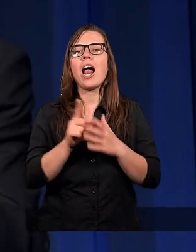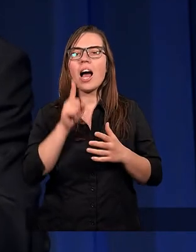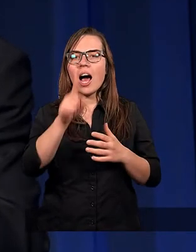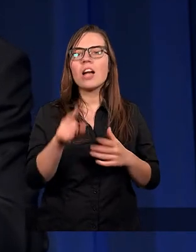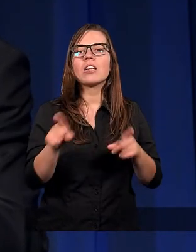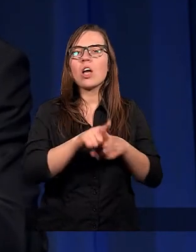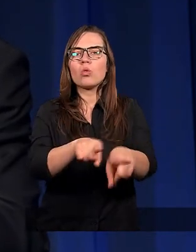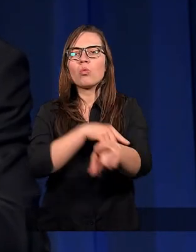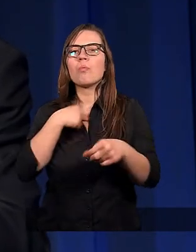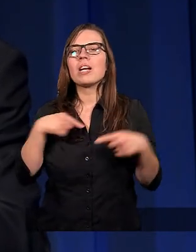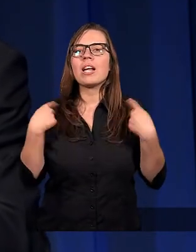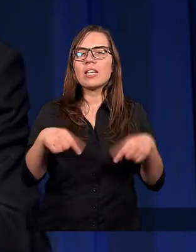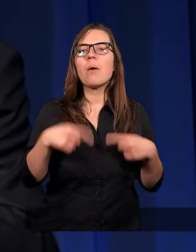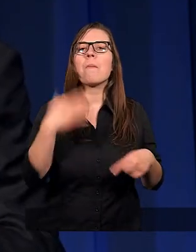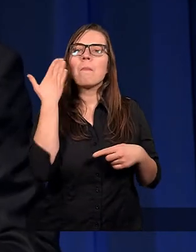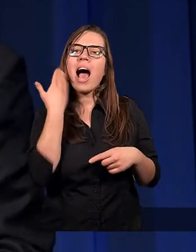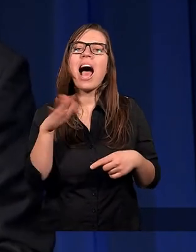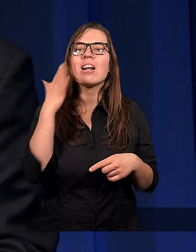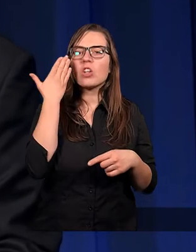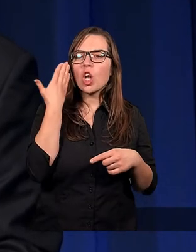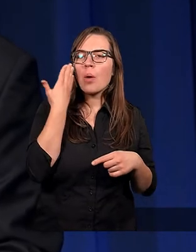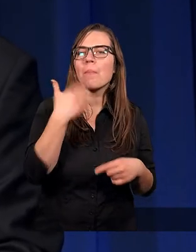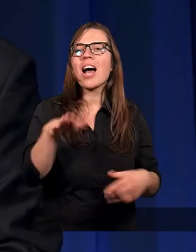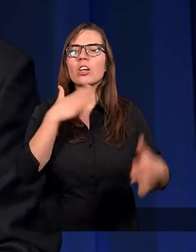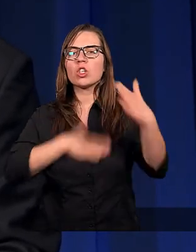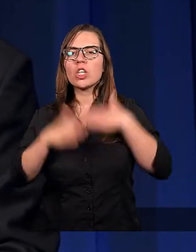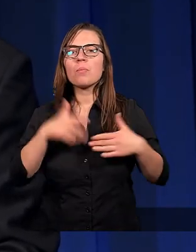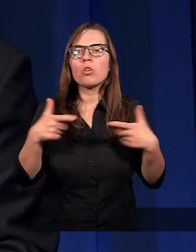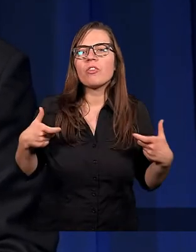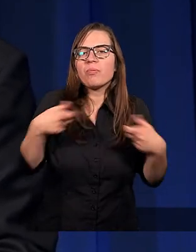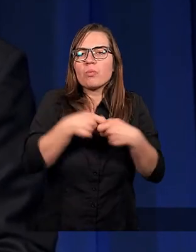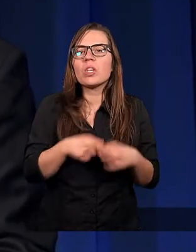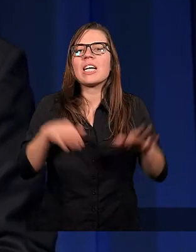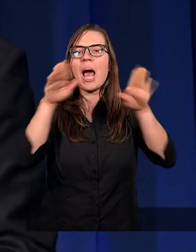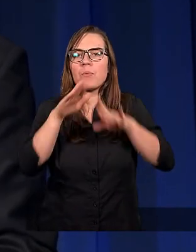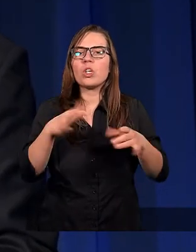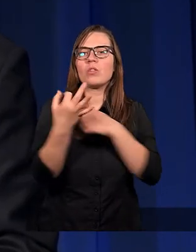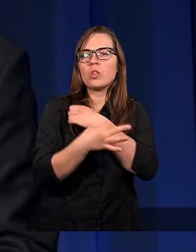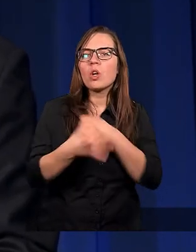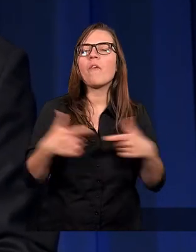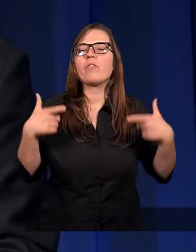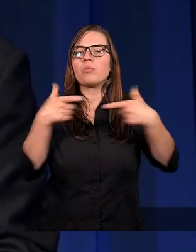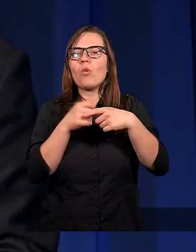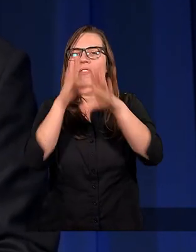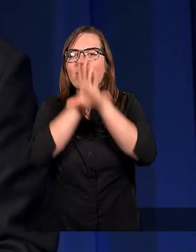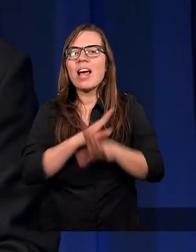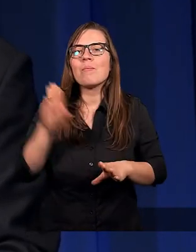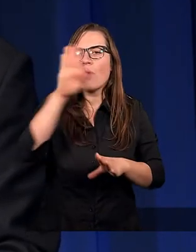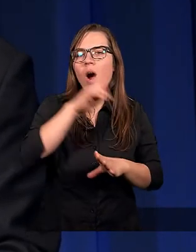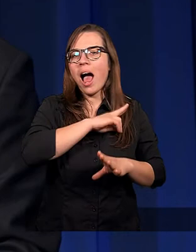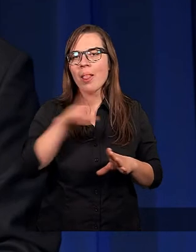Ale jednak długo mnie nie było i tym bardziej bardzo się cieszę, że możemy wspólnie dzisiaj być na nabożeństwie, że możemy wspólnie wielbić naszego